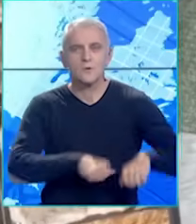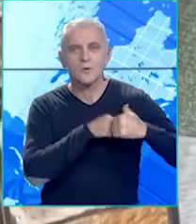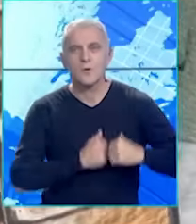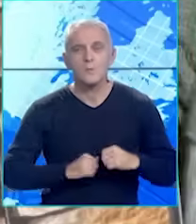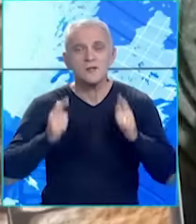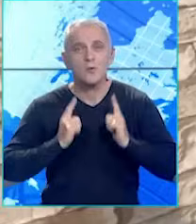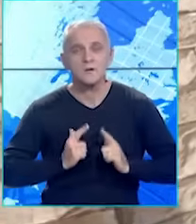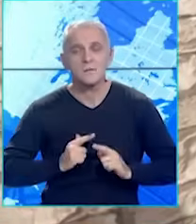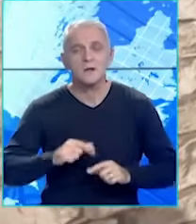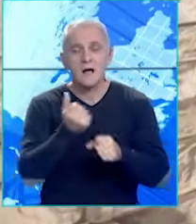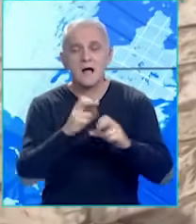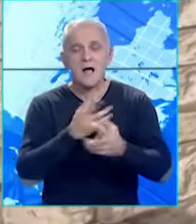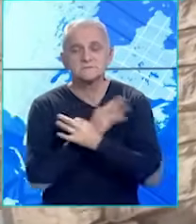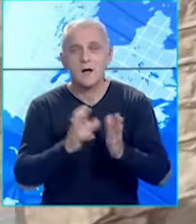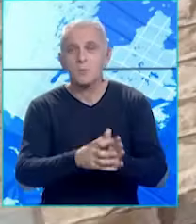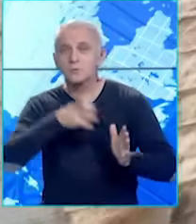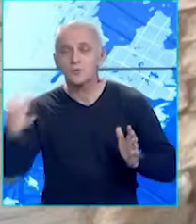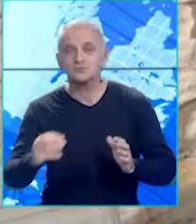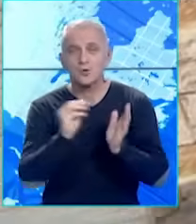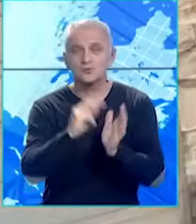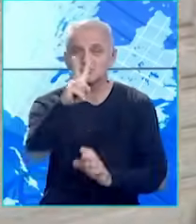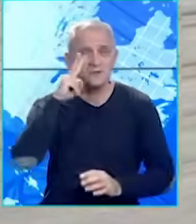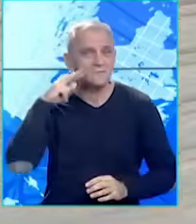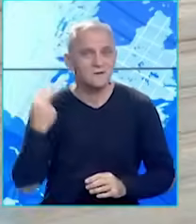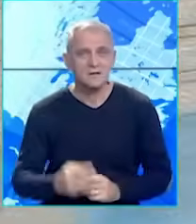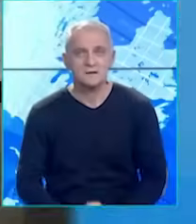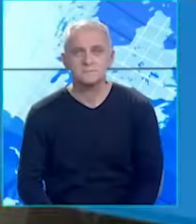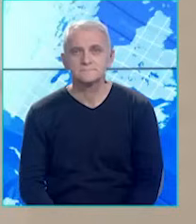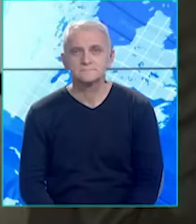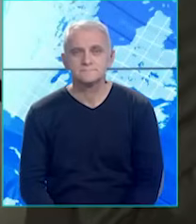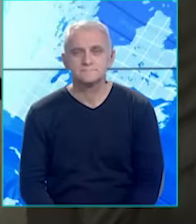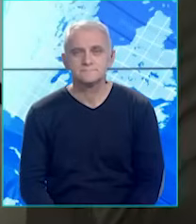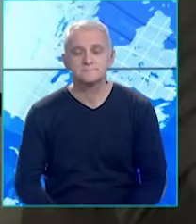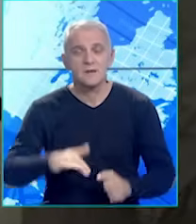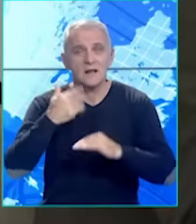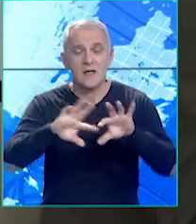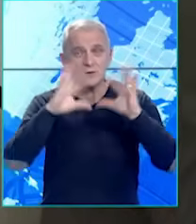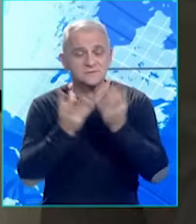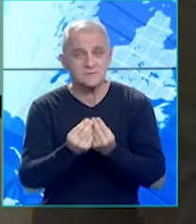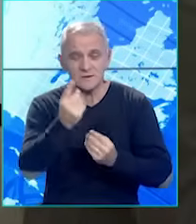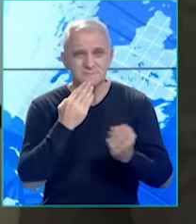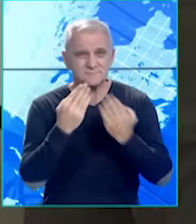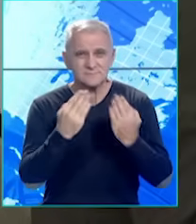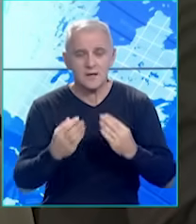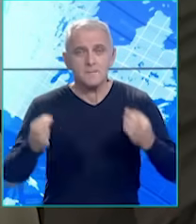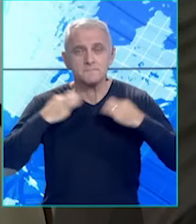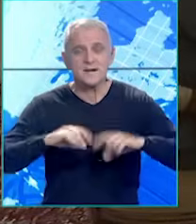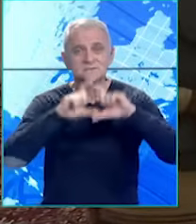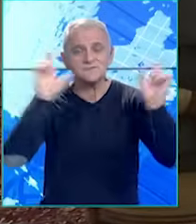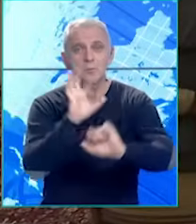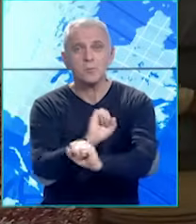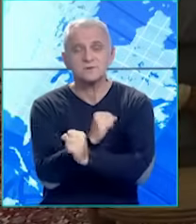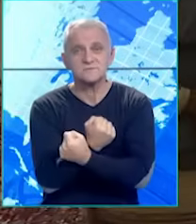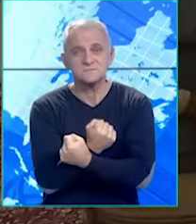humanitarno primirje u pojasu Gaze produženo je za još dva dana. Nakon cjelodnevnog zasjedanja predsjedništvo Bosne